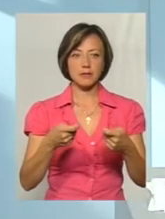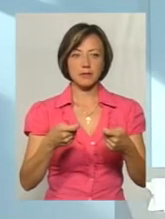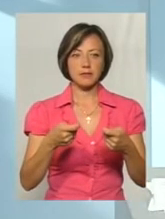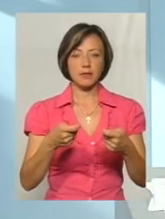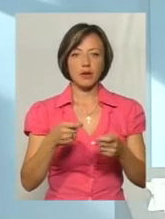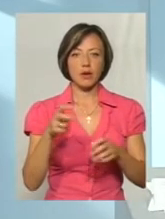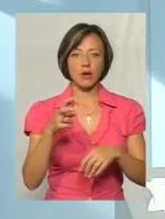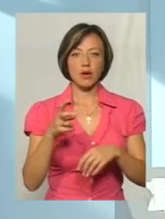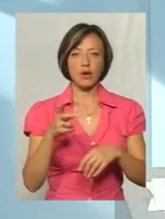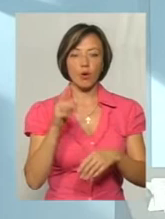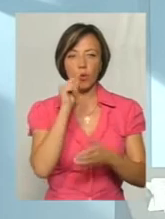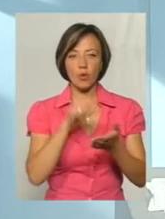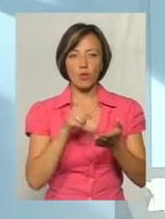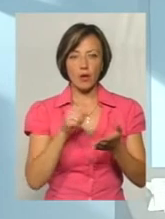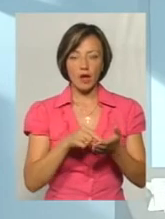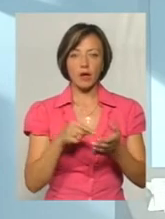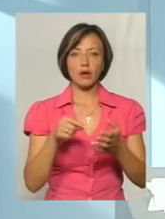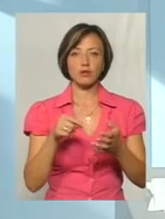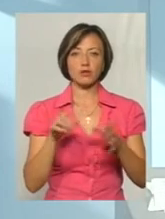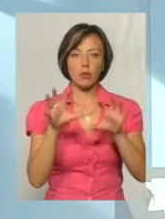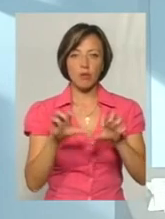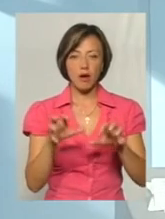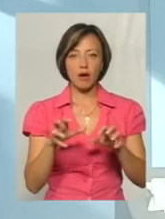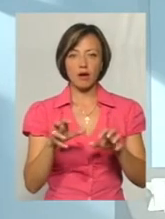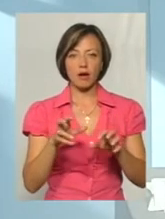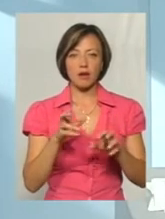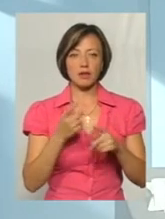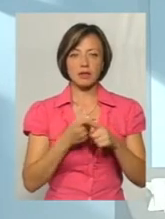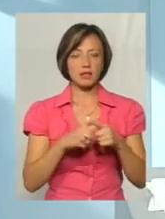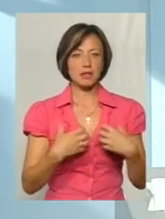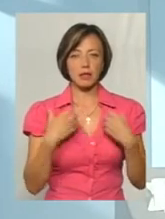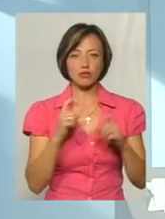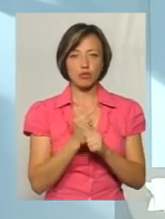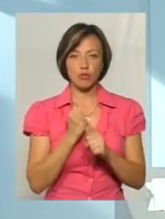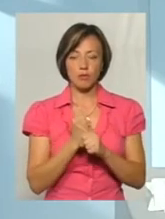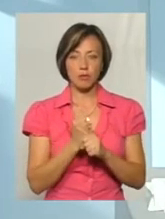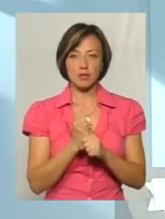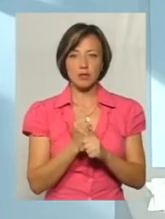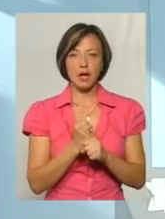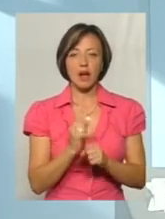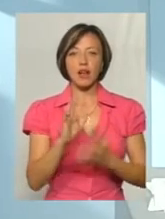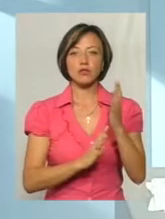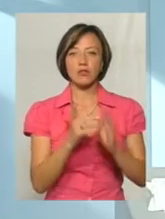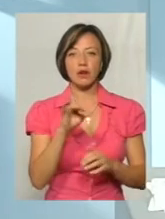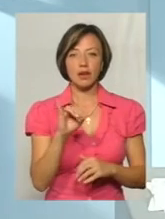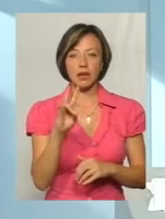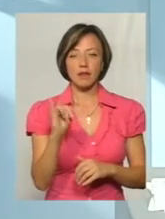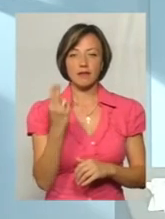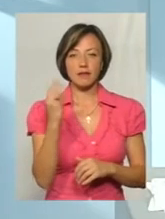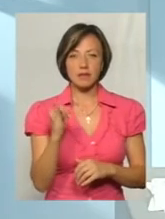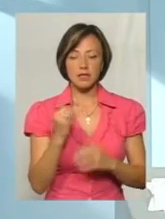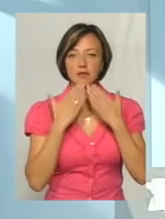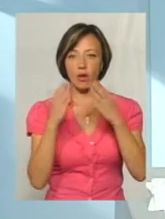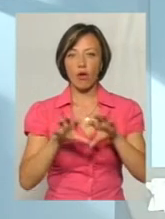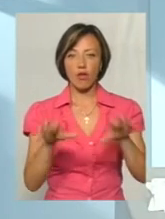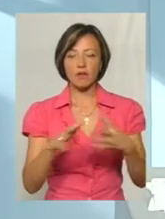на собаки кидаються, гавкають, виють. Страшне, що робить. І це гнівця. Звертаються до голови сільської